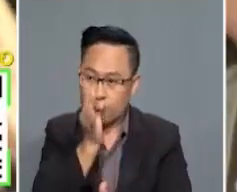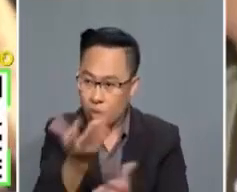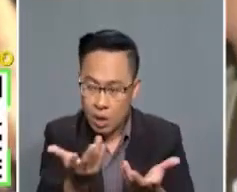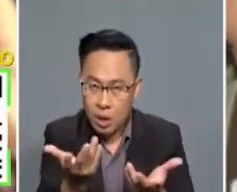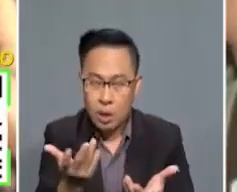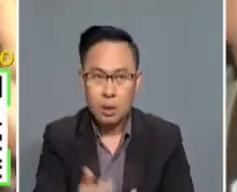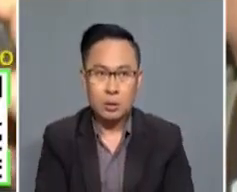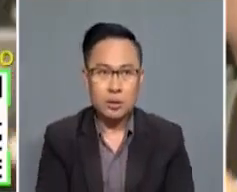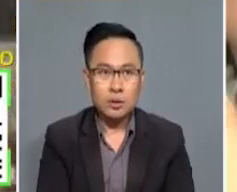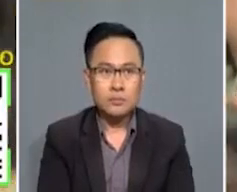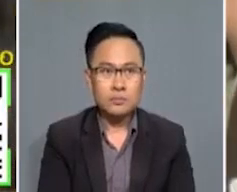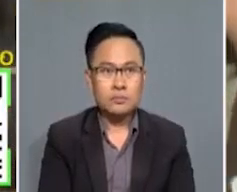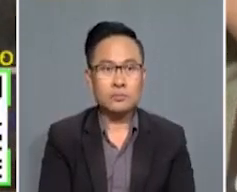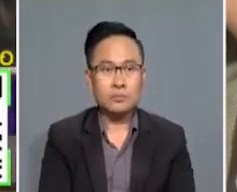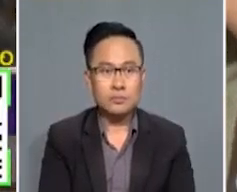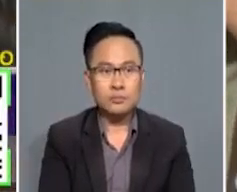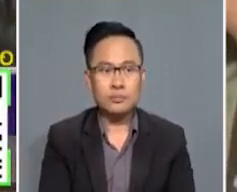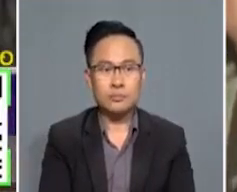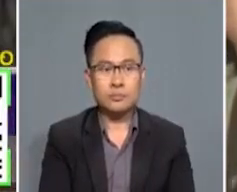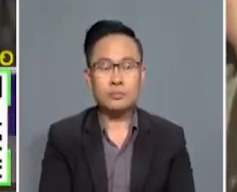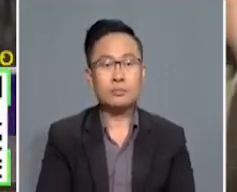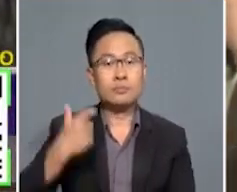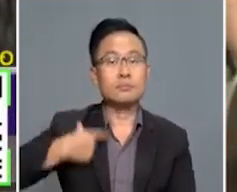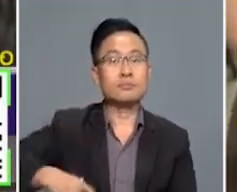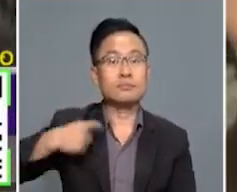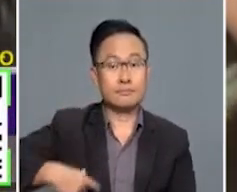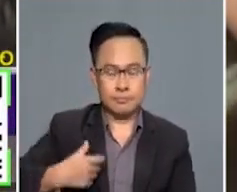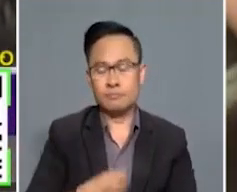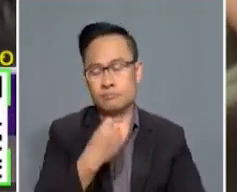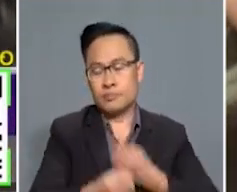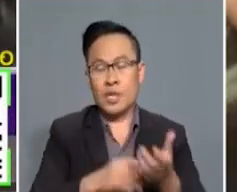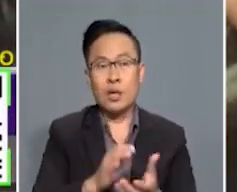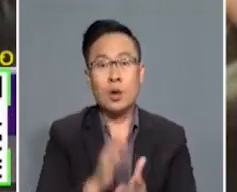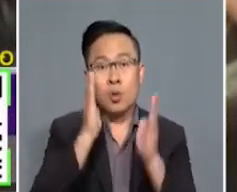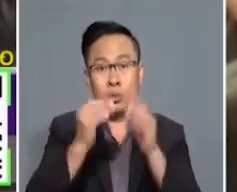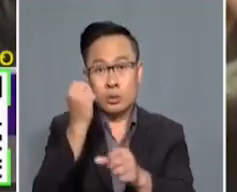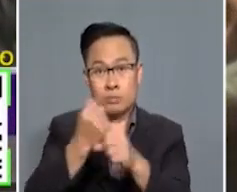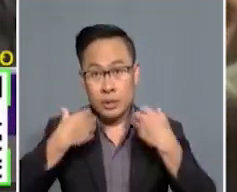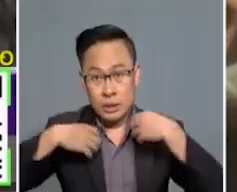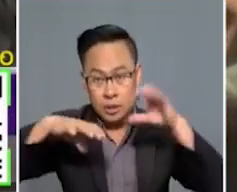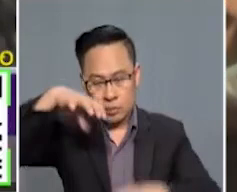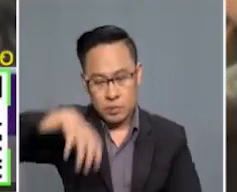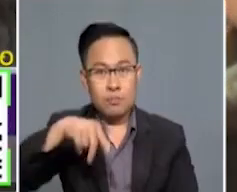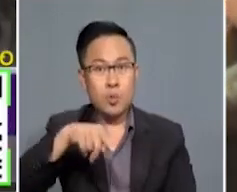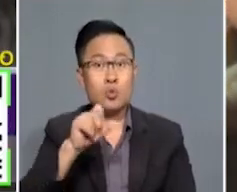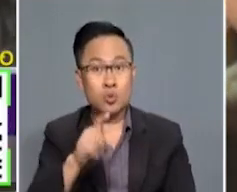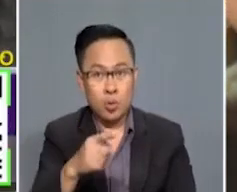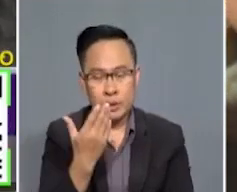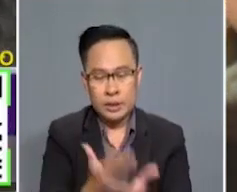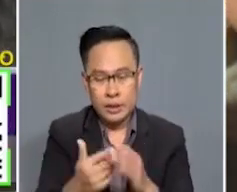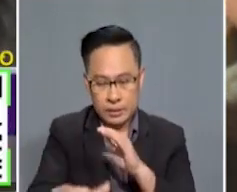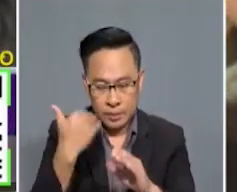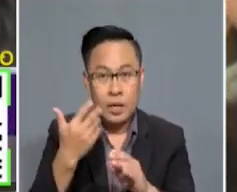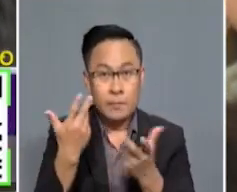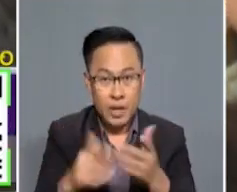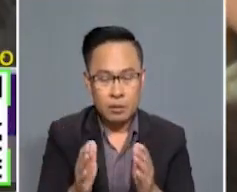ที่ข้ารายการบางคนนะฮะผมใช้คำว่าบางคนนะฮะของสำนักพุทธที่รับเงินทอนจากพระ